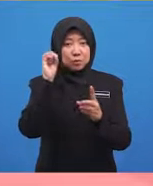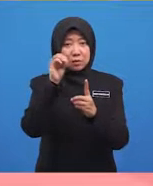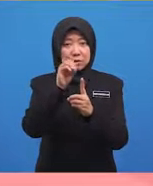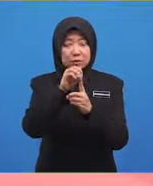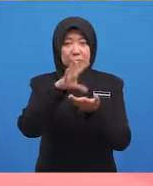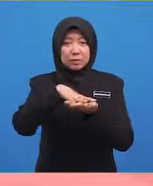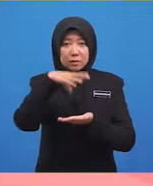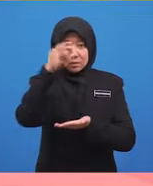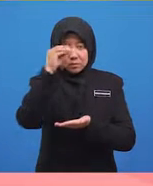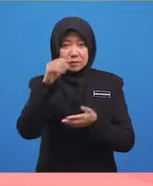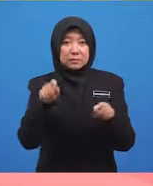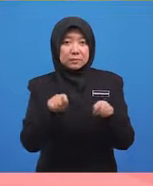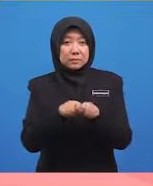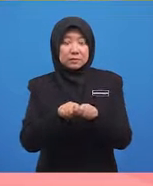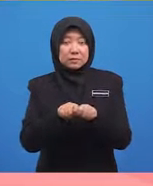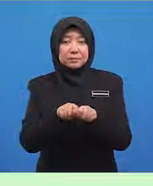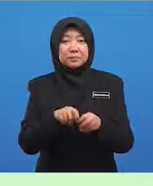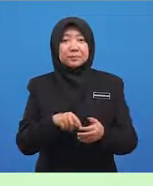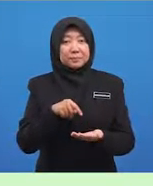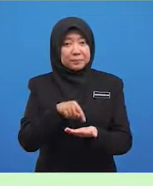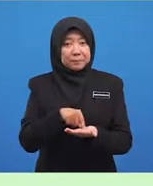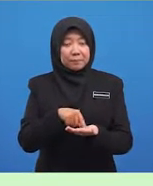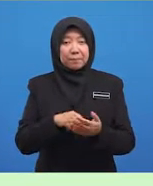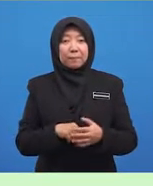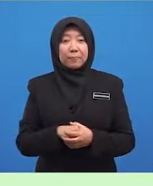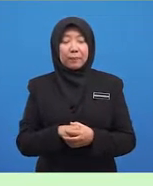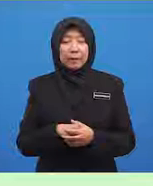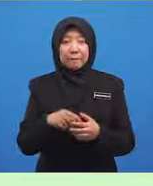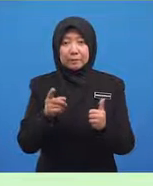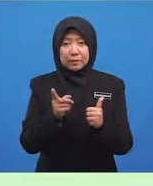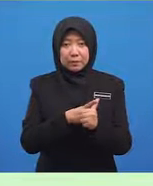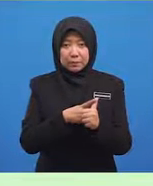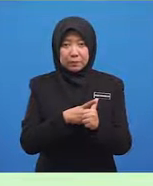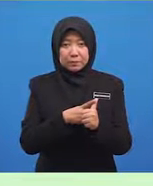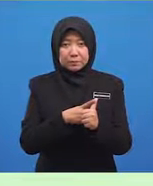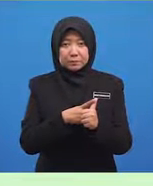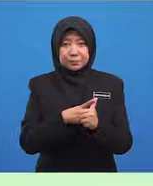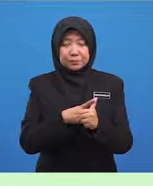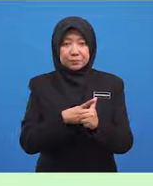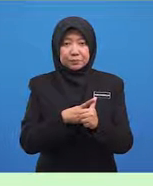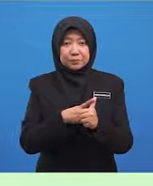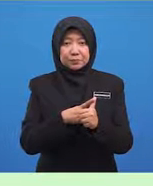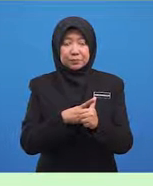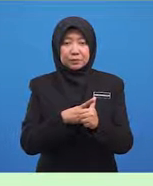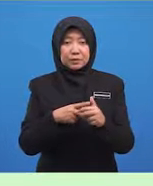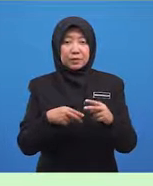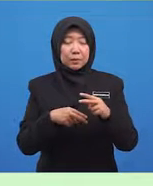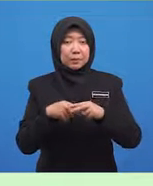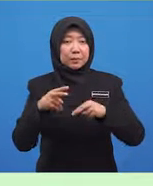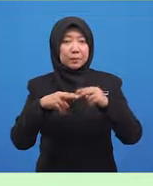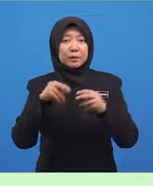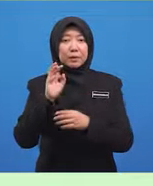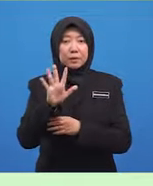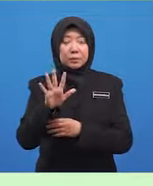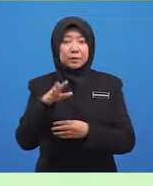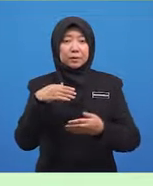pembelajaran seperti yang berikut. Yang pertama, membina 5